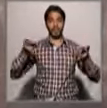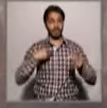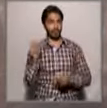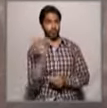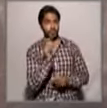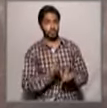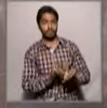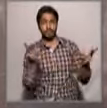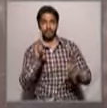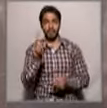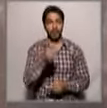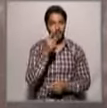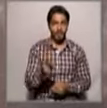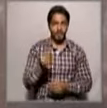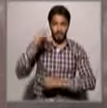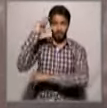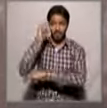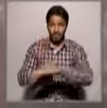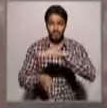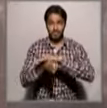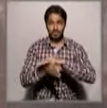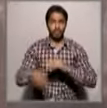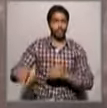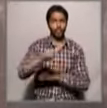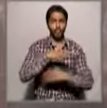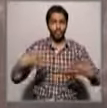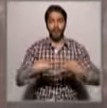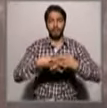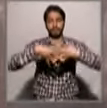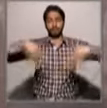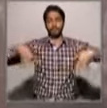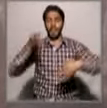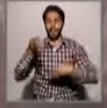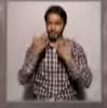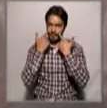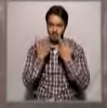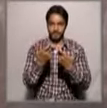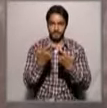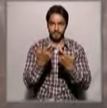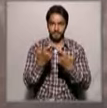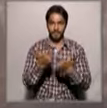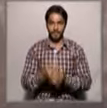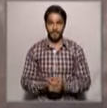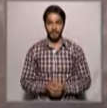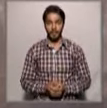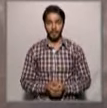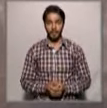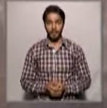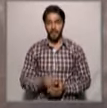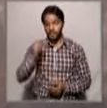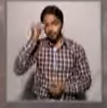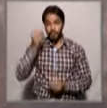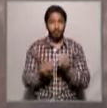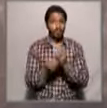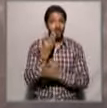والتشرذم، وهذا مما لا يصح في مساجد المسلمين على الإطلاق. هذا هو البعد العام للنهي عن جماعتين.